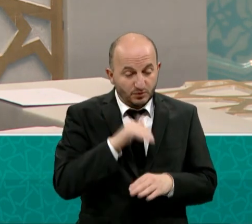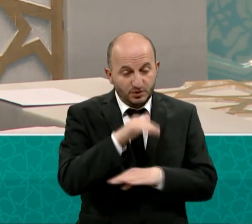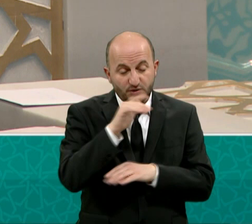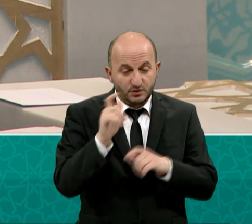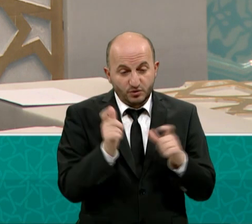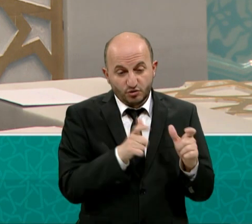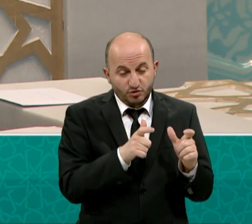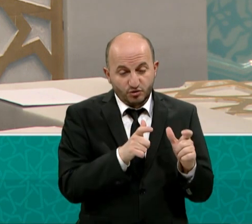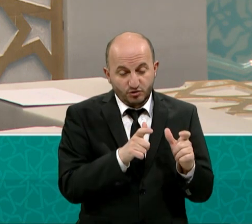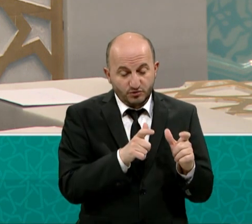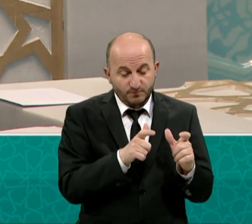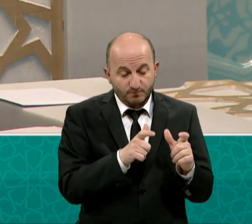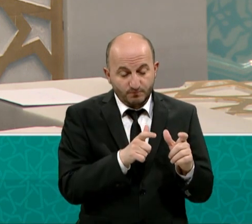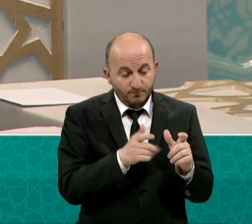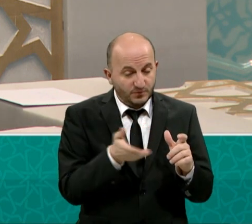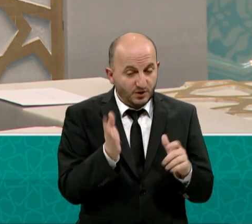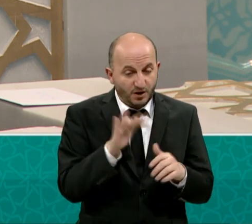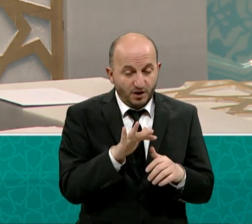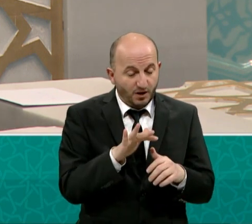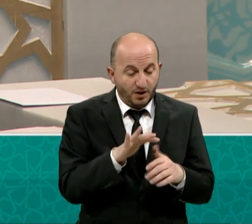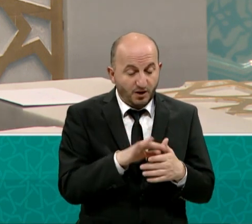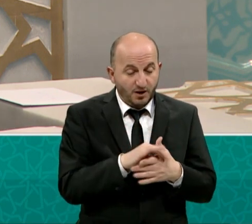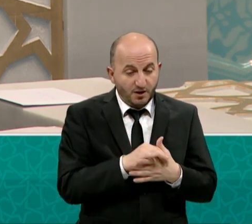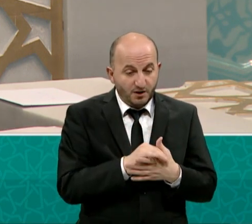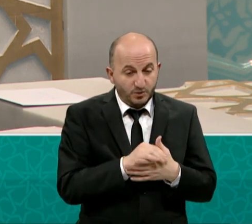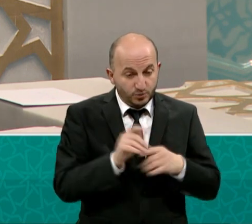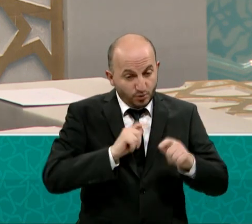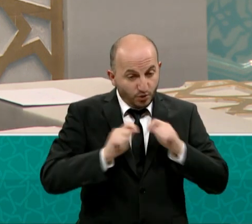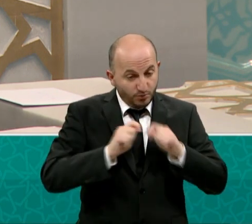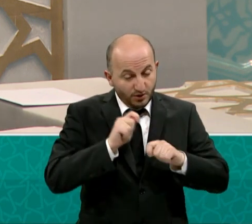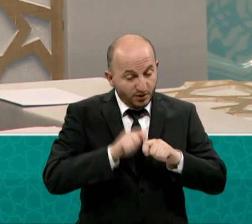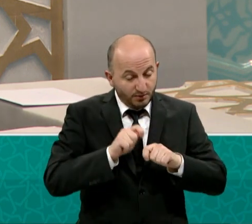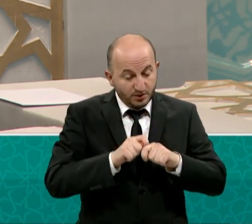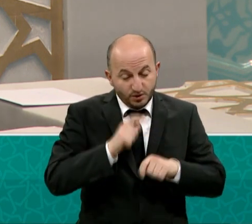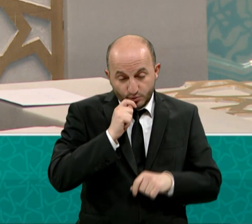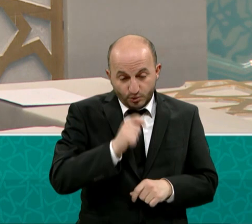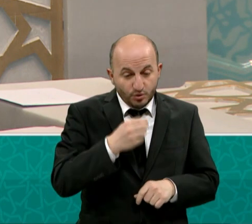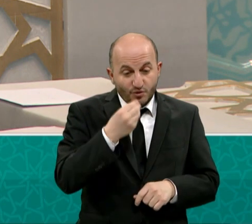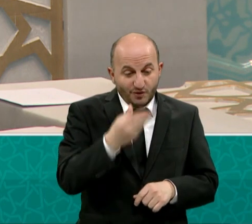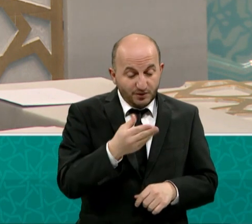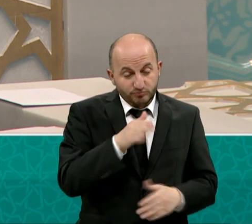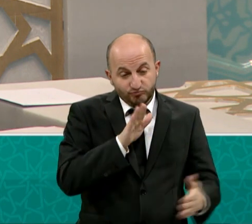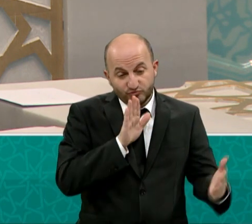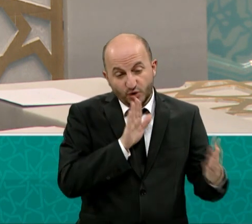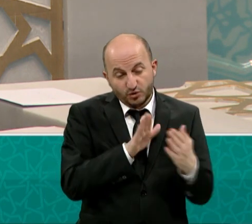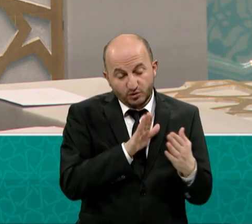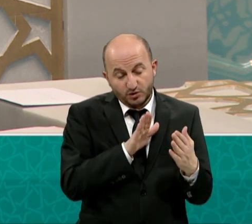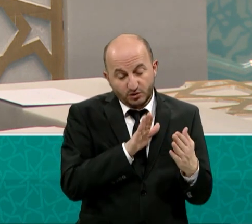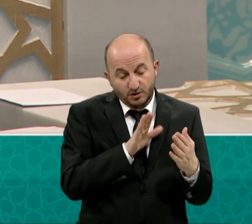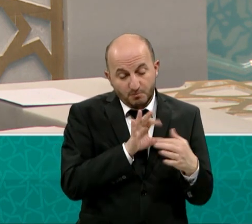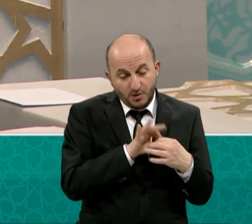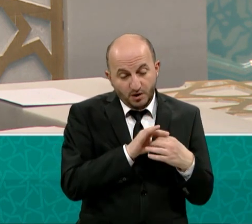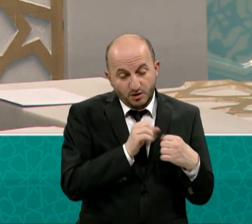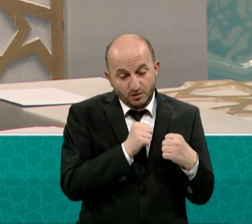taşıyacak. Daha ne? Hani sözleşme yaptığınız zaman, söz verdiğiniz zaman karşılıklı onlara da